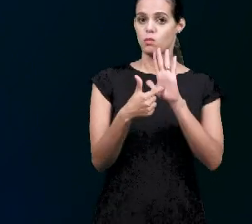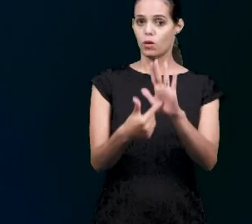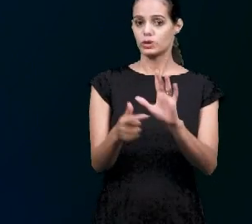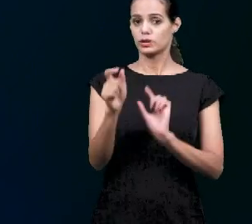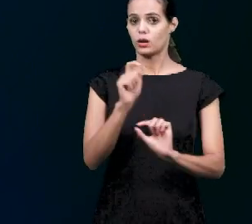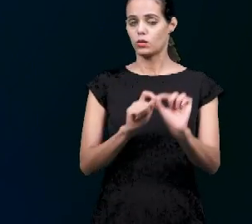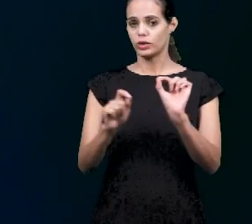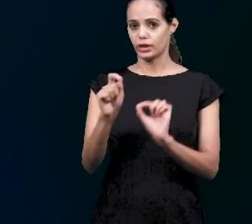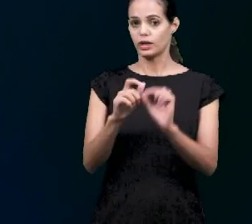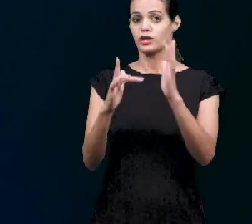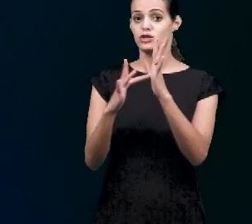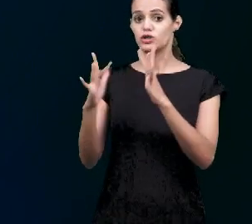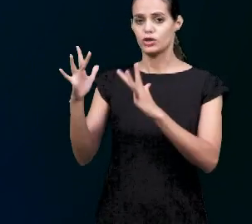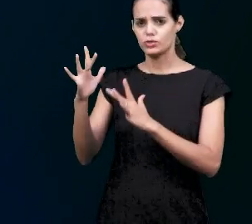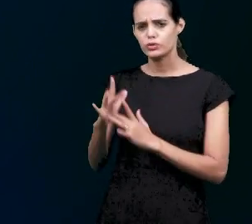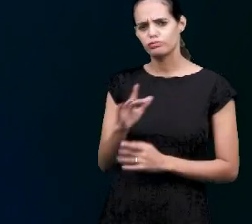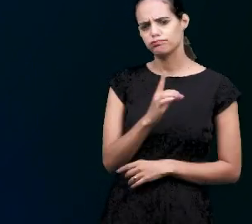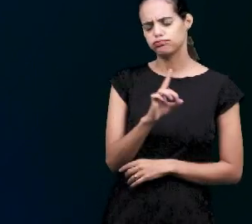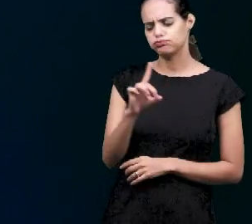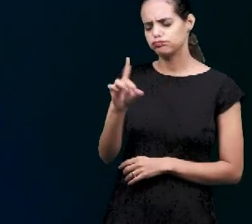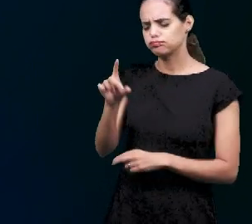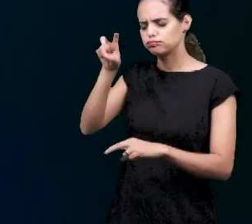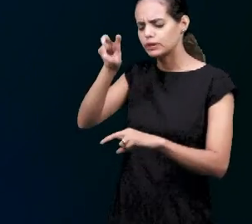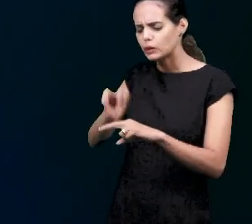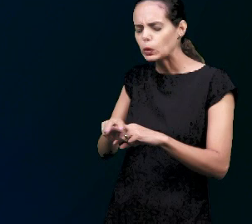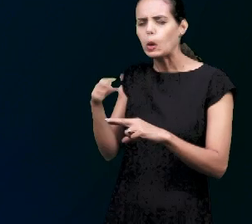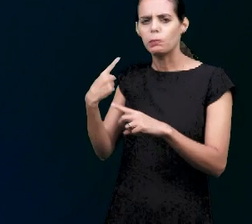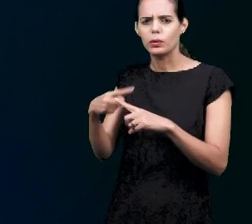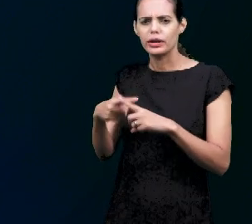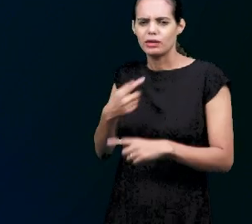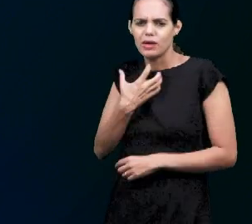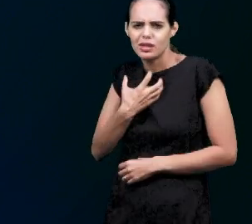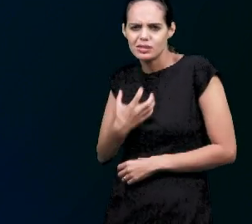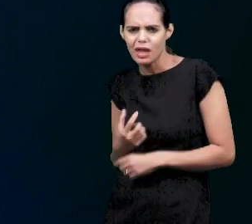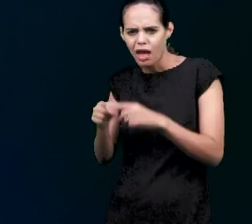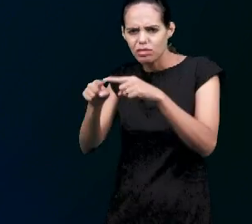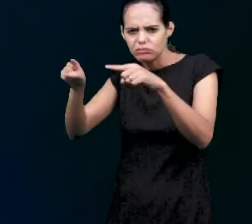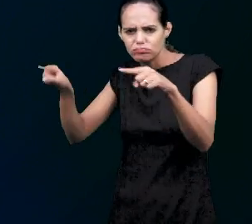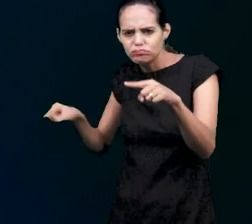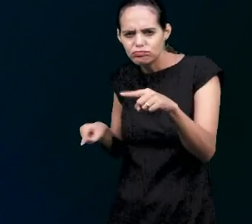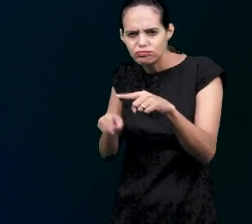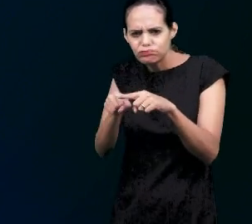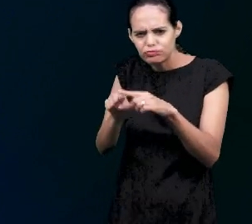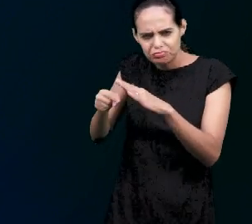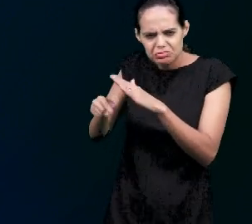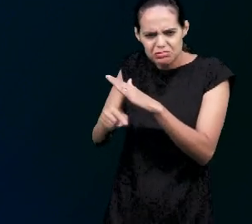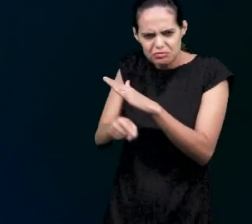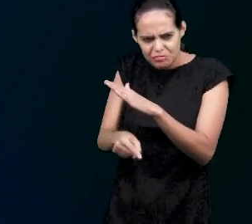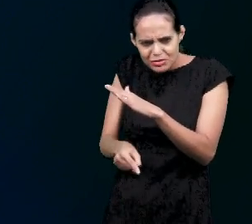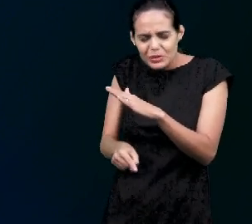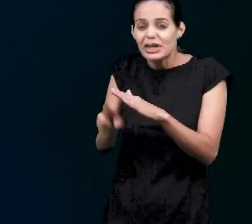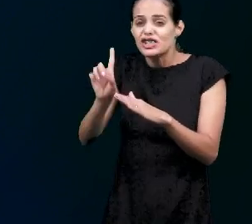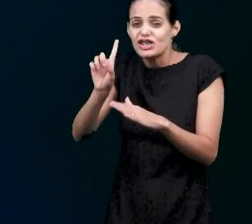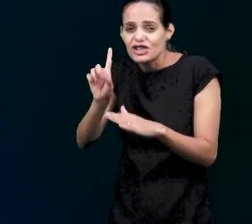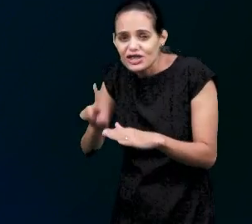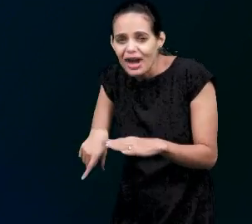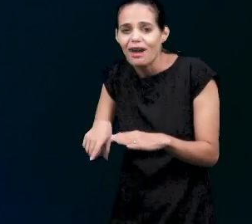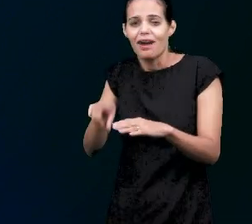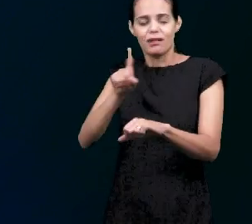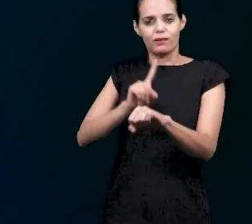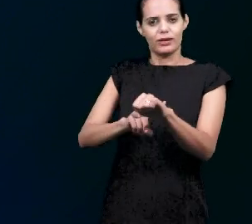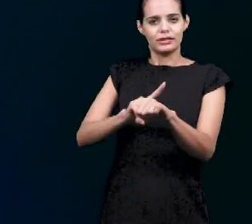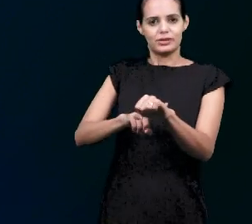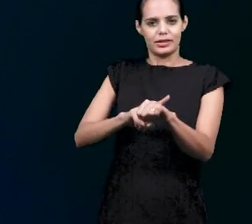fait partie du groupe de jeunes de l'église de Marlborough au Massachusetts. La troisième question destinée aux